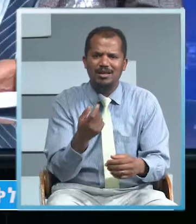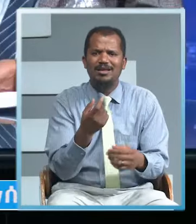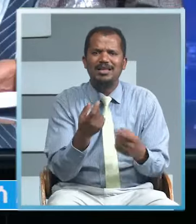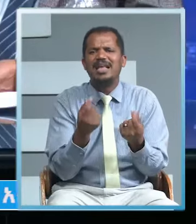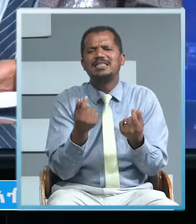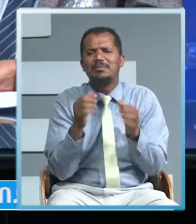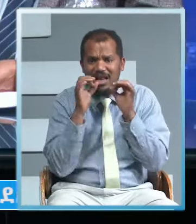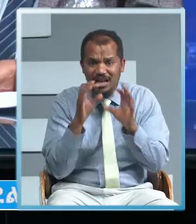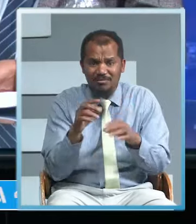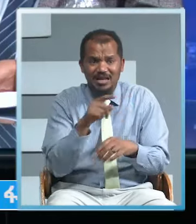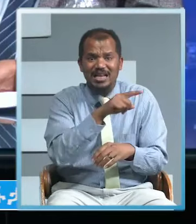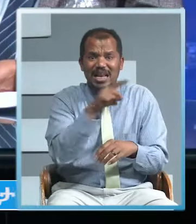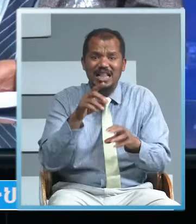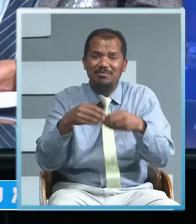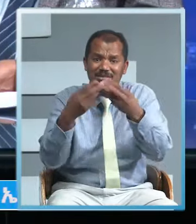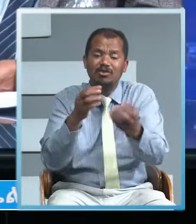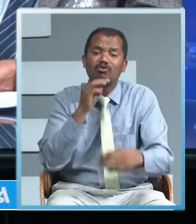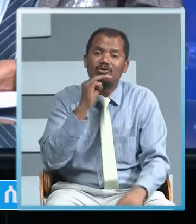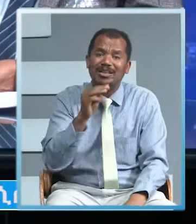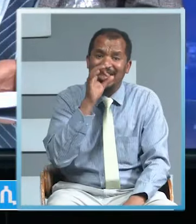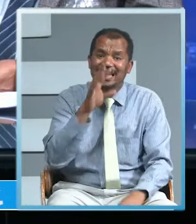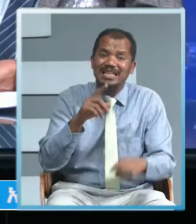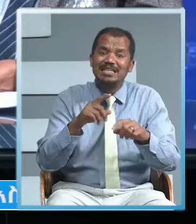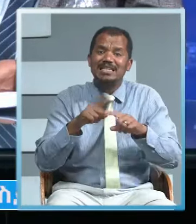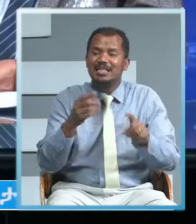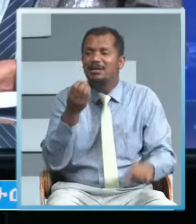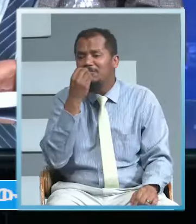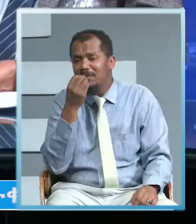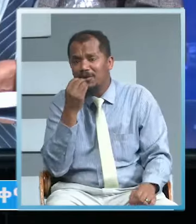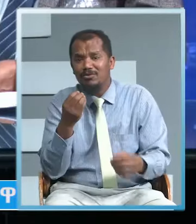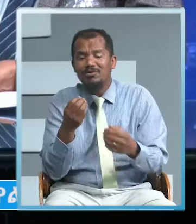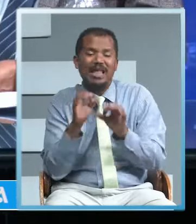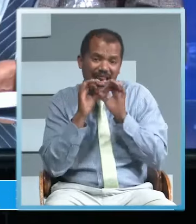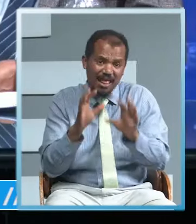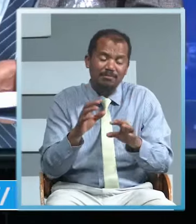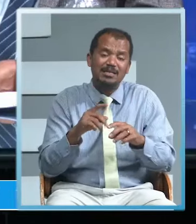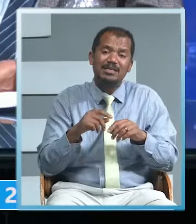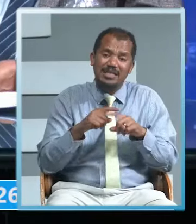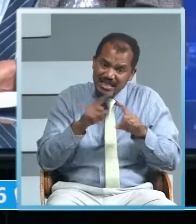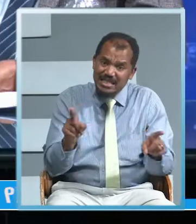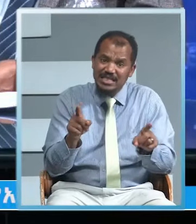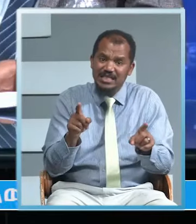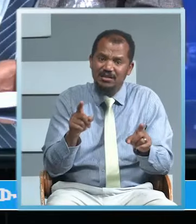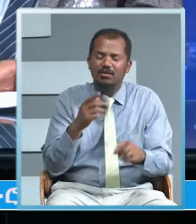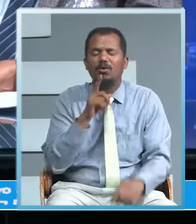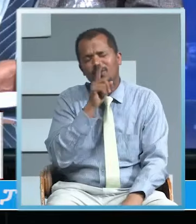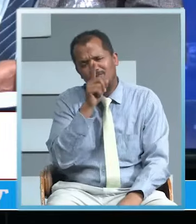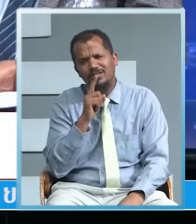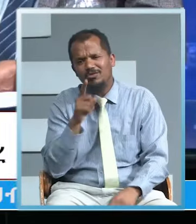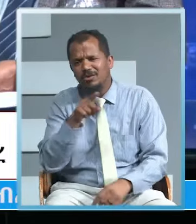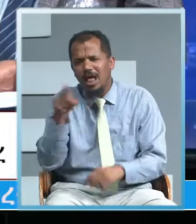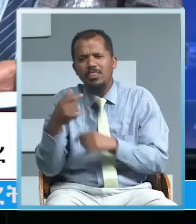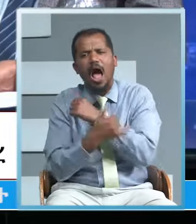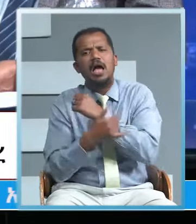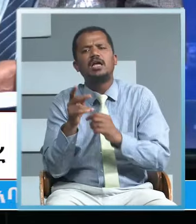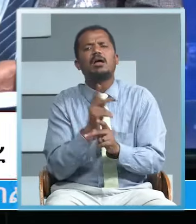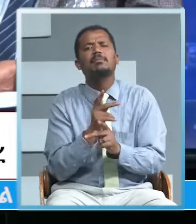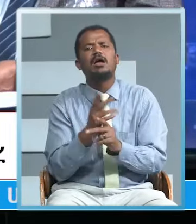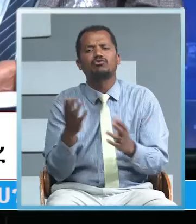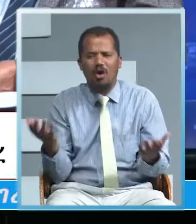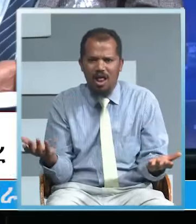ገንዘብ የለንም፣ ለእናንተ የምንሰጠው ጥረታ የለንም፣ የምትበሉትም እህል የለንም። ግን እውነት ነው፣ አገር